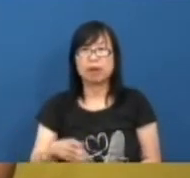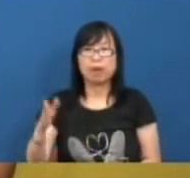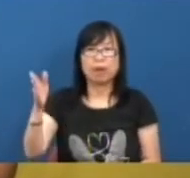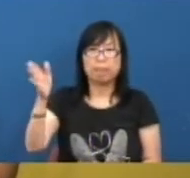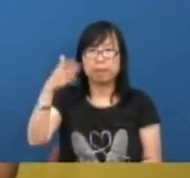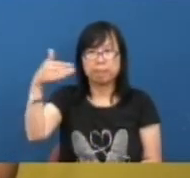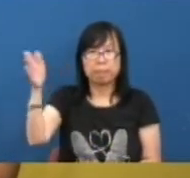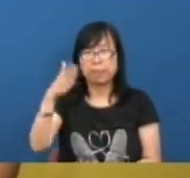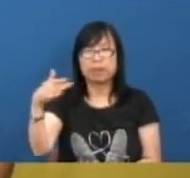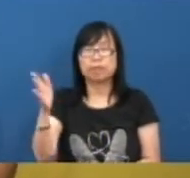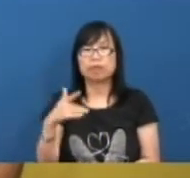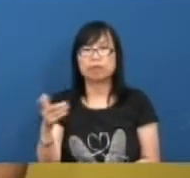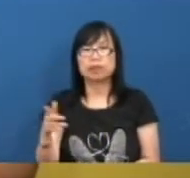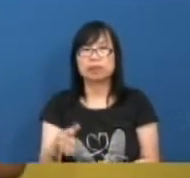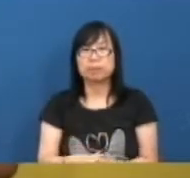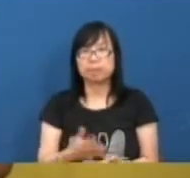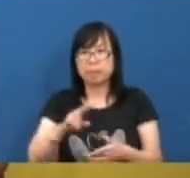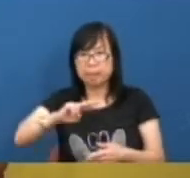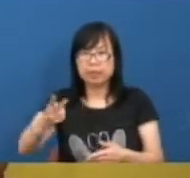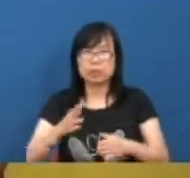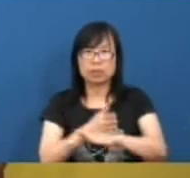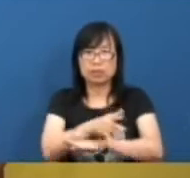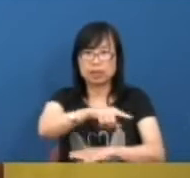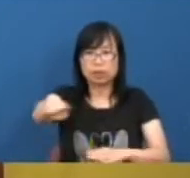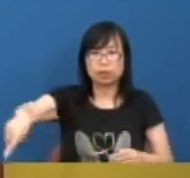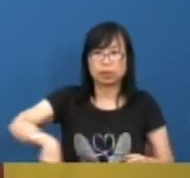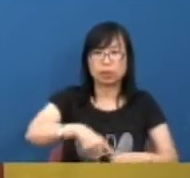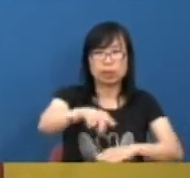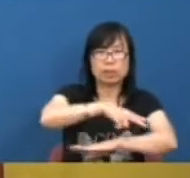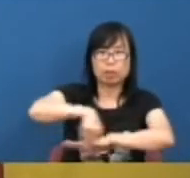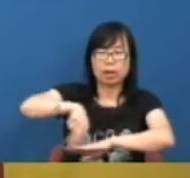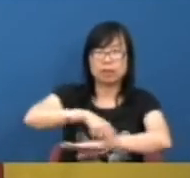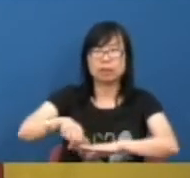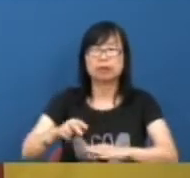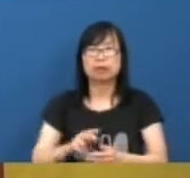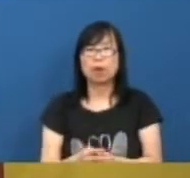樓了，那搞到整個社區的規劃呢就是有熱島效應啦，